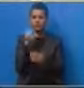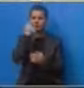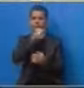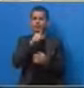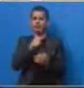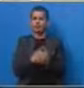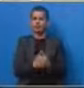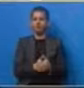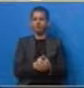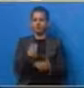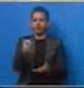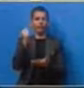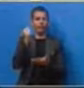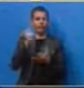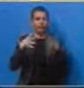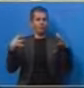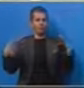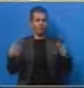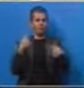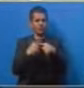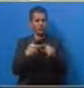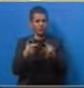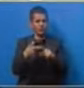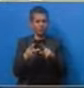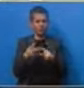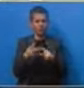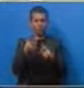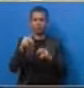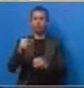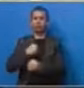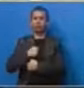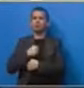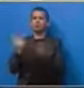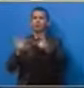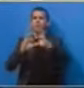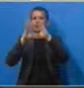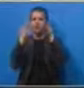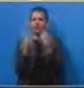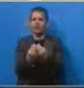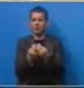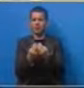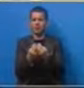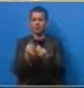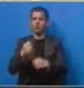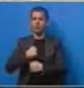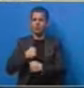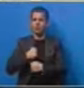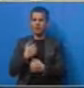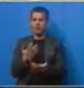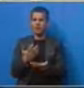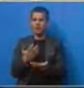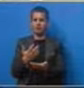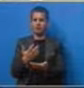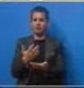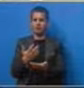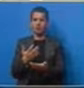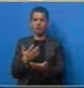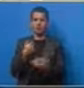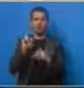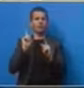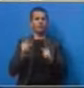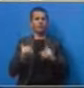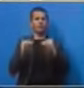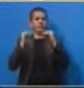e para kanë buxhet më të madh dhe e dyta kanë tashmë një forcë të paisur, kanë një forcë ushtarake, kanë një forcë të cilën vetëm do duhet të